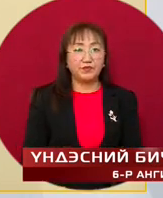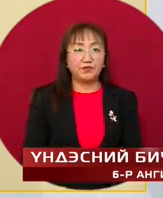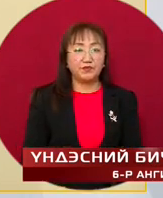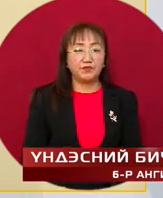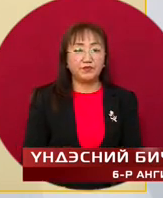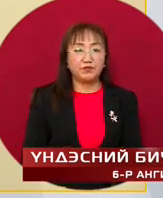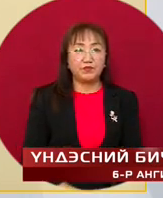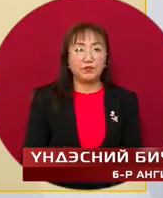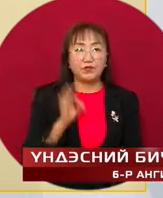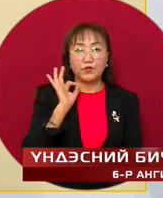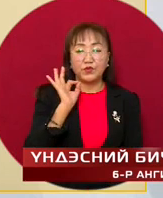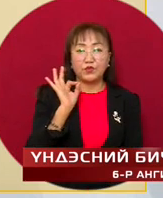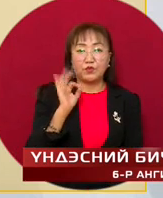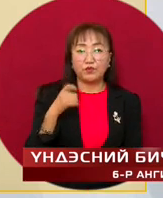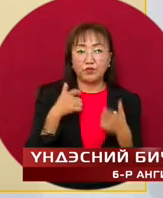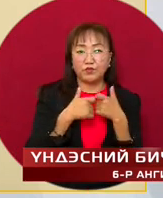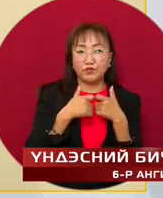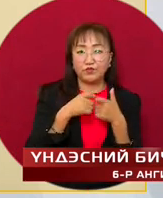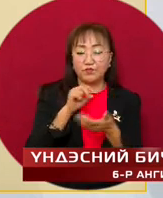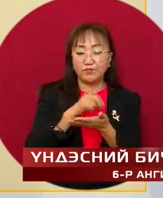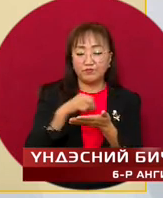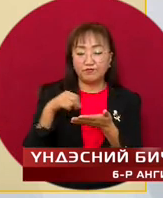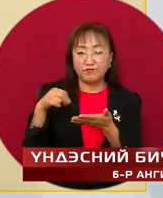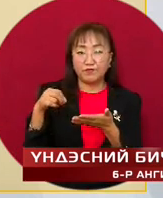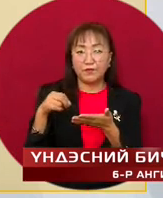За, нөхцлөө зөв тохируулж бичээрэй хүүхдүүдээ.